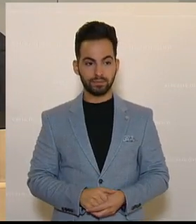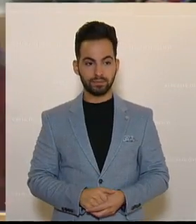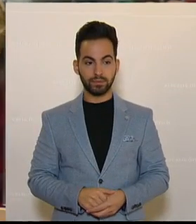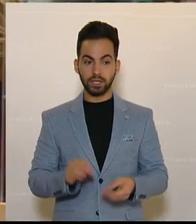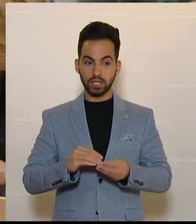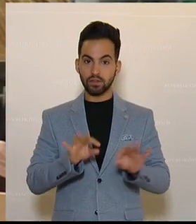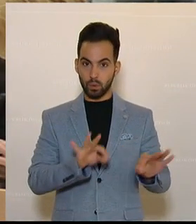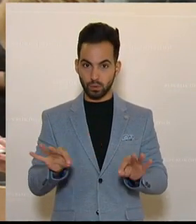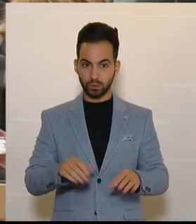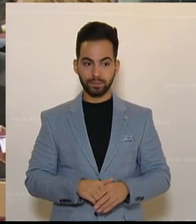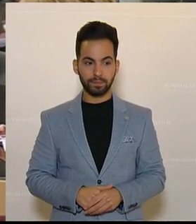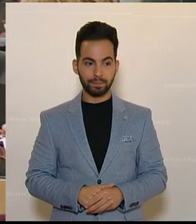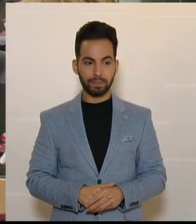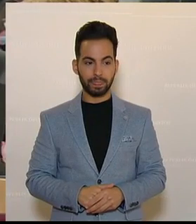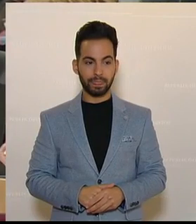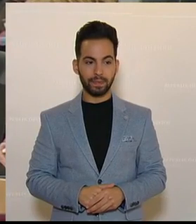Geschäftsordnung.